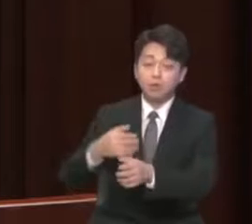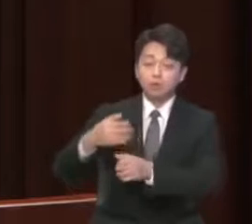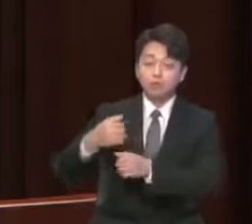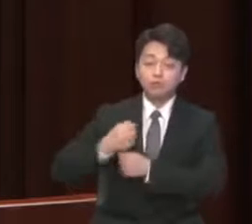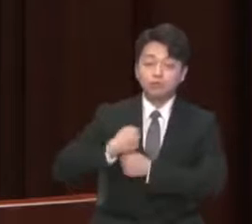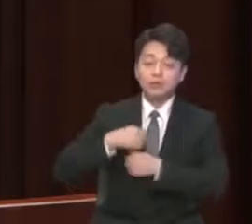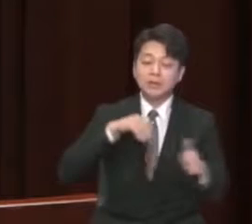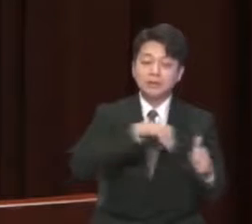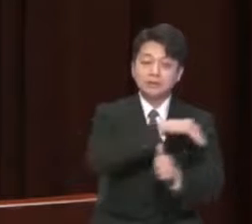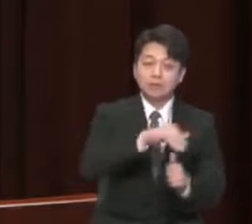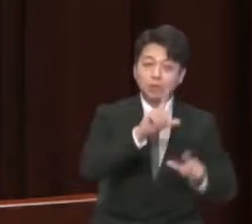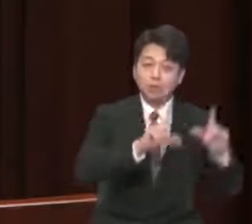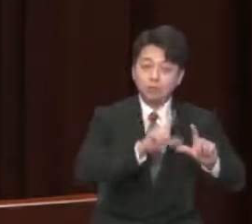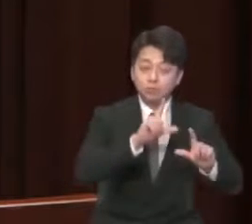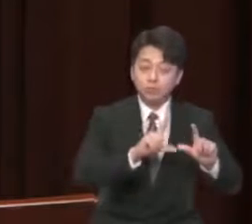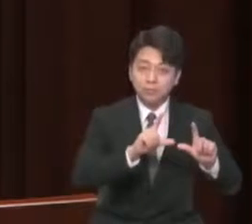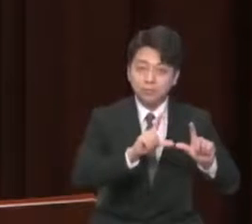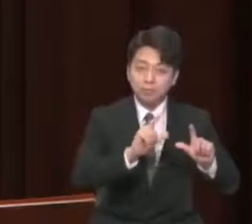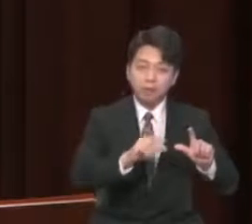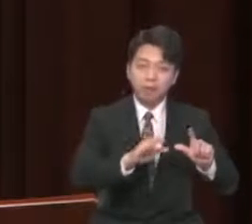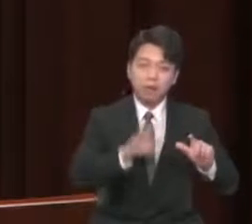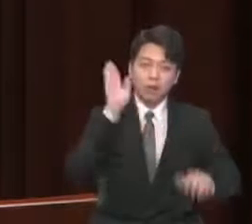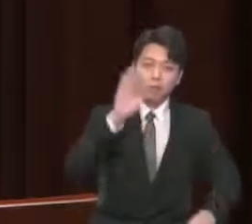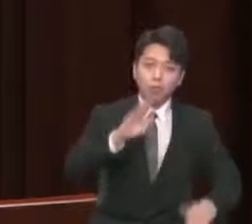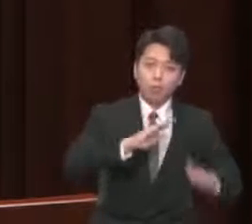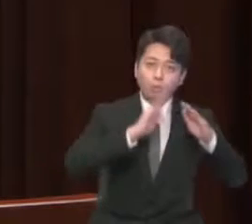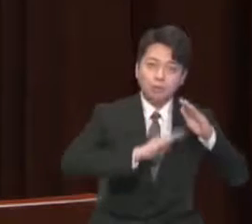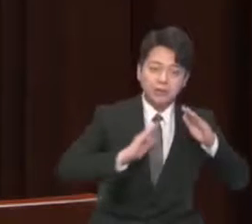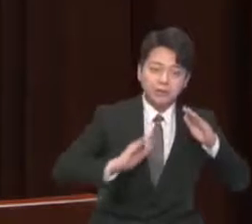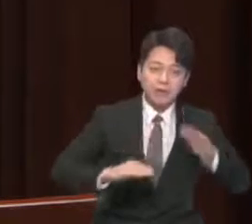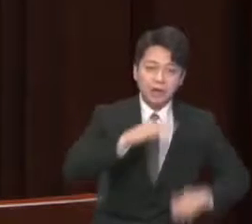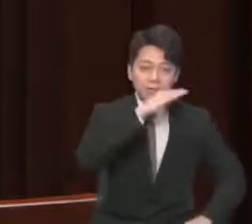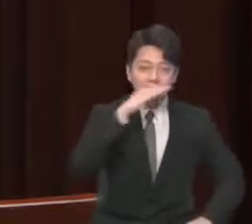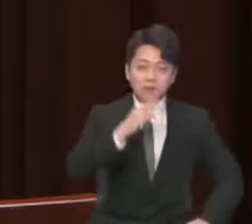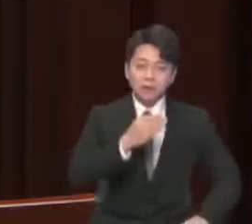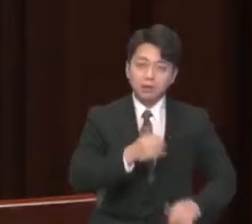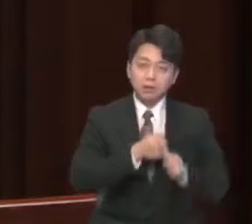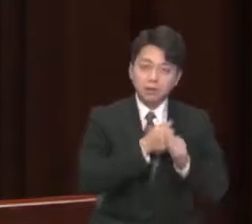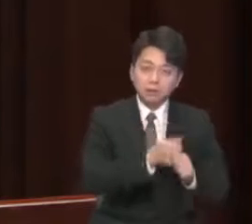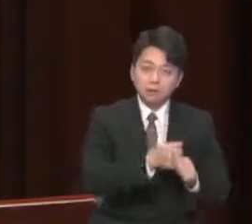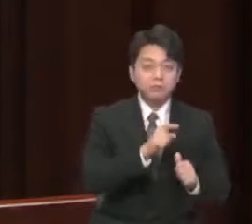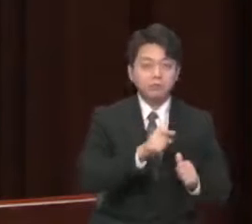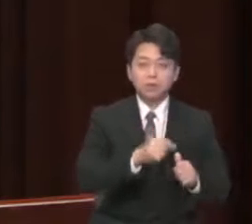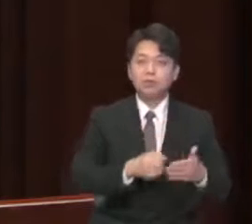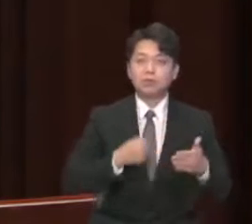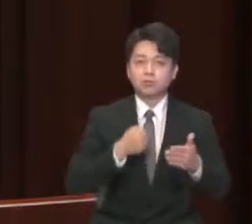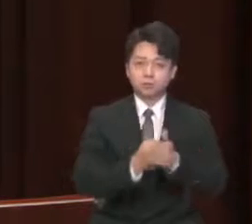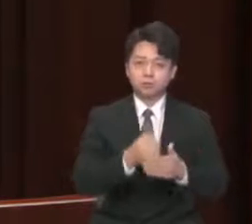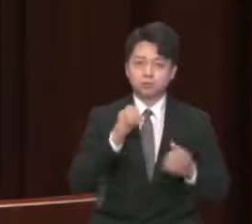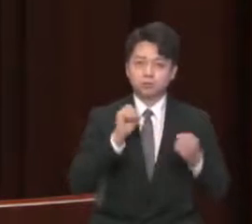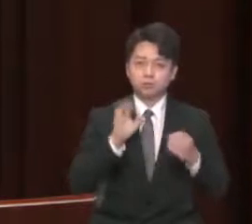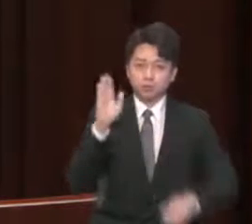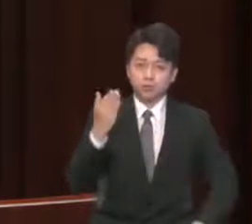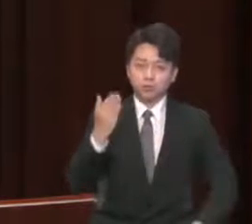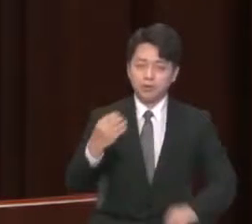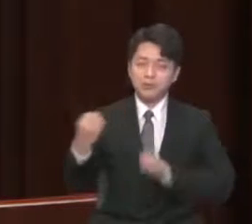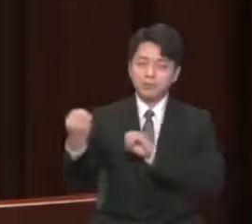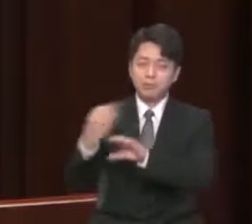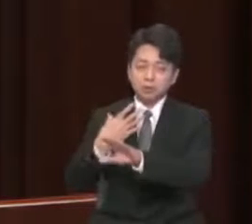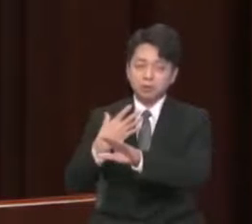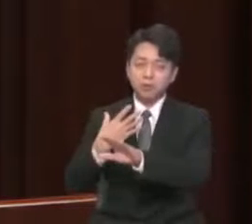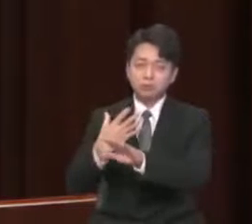것인가 결정이 될 수 있기 때문에 답변, 진정성 있는 답변을 부탁드립니다. 그러실 수 있게. 예, 그렇게 하겠습니다.